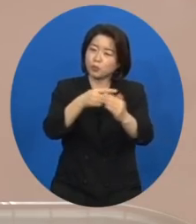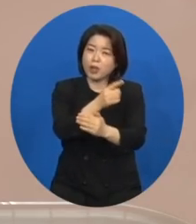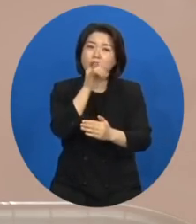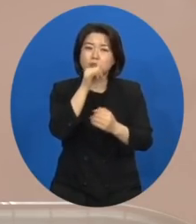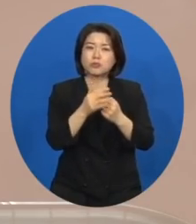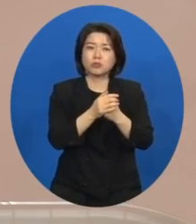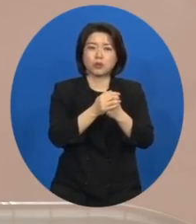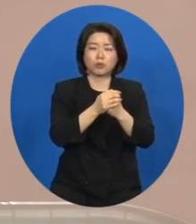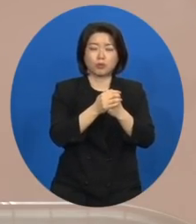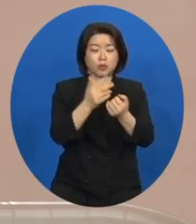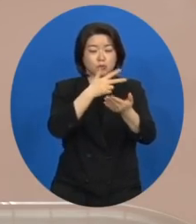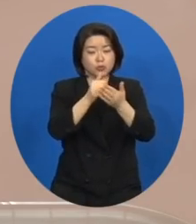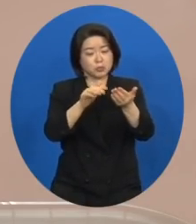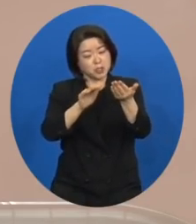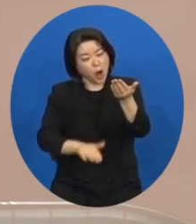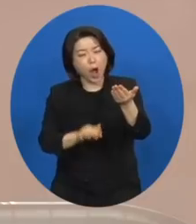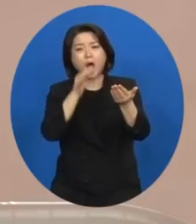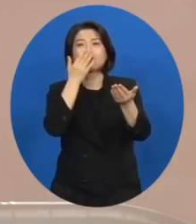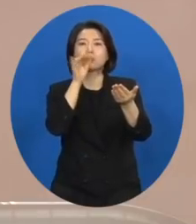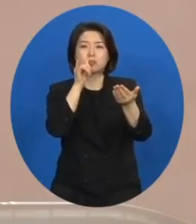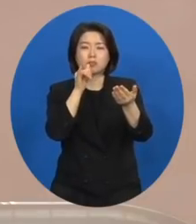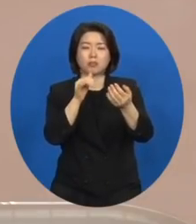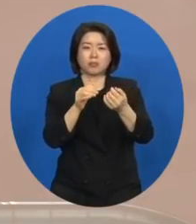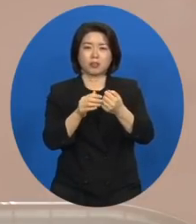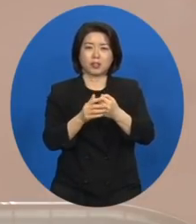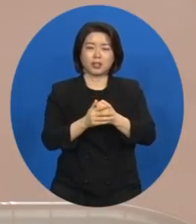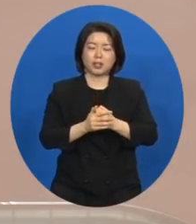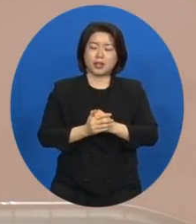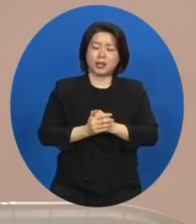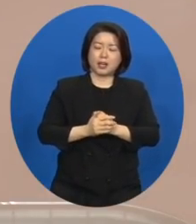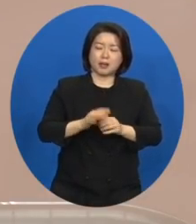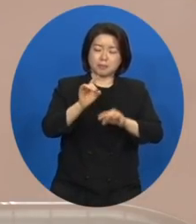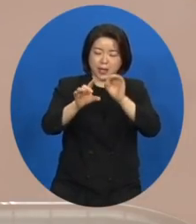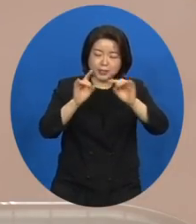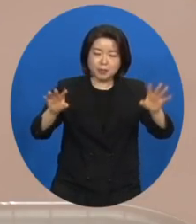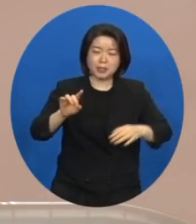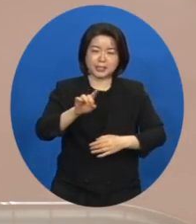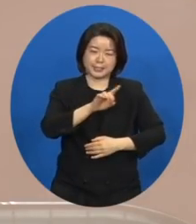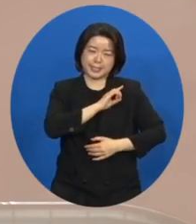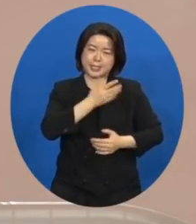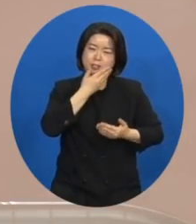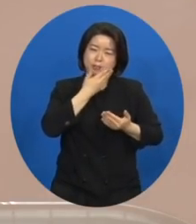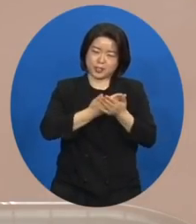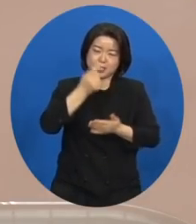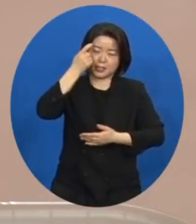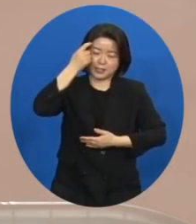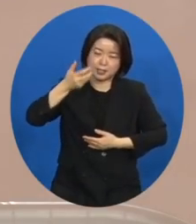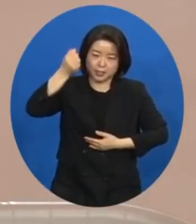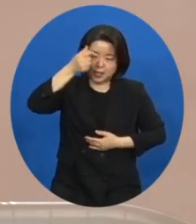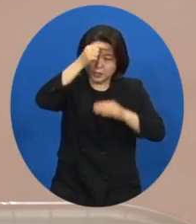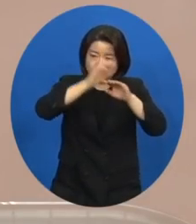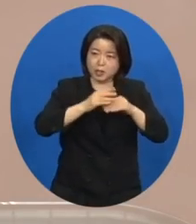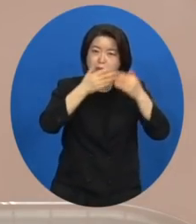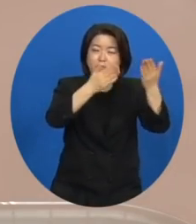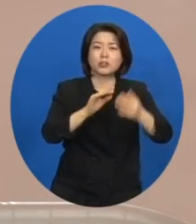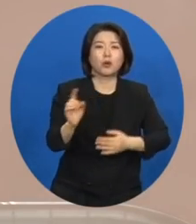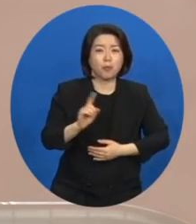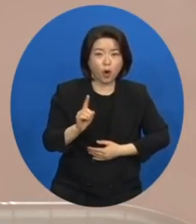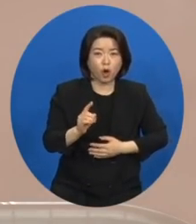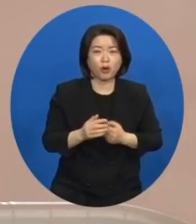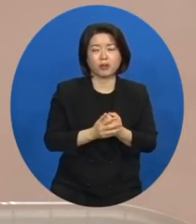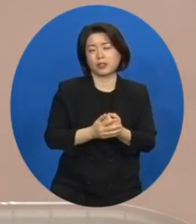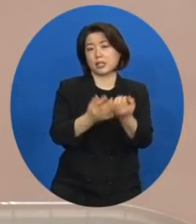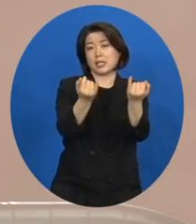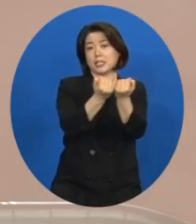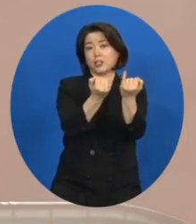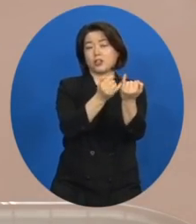세번째 네번째 일수도 있어요 가장 그 사람이 예배하는 것은 전혀 다른 대상일 수 있다는 겁니다 이 여인의 문제가 뭘까요 예배자 긴